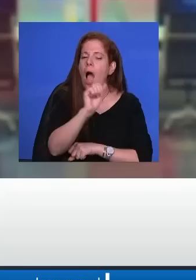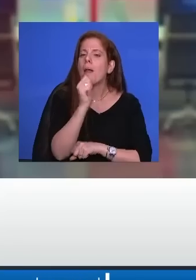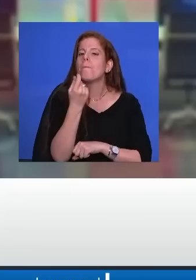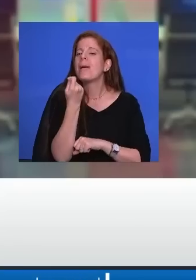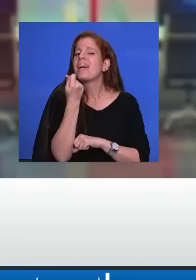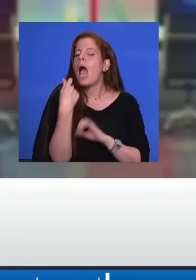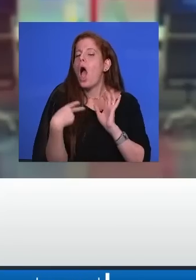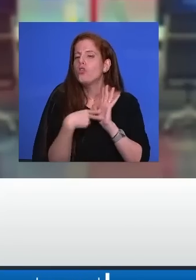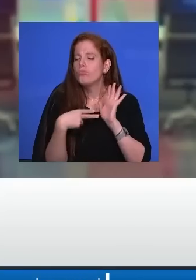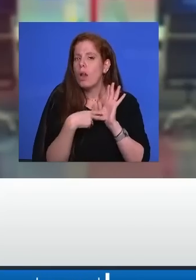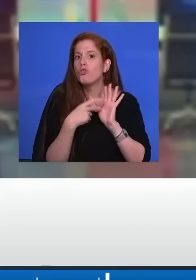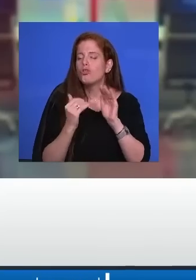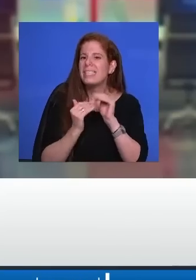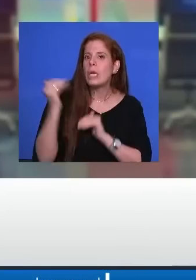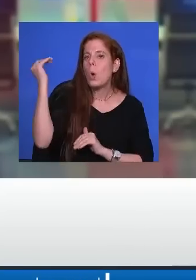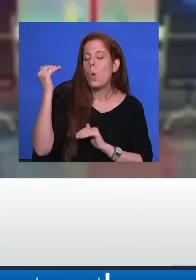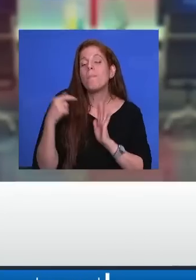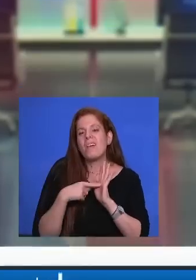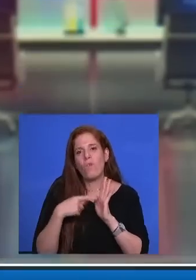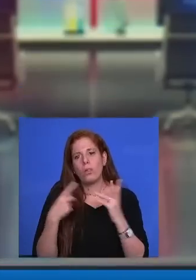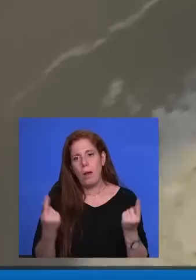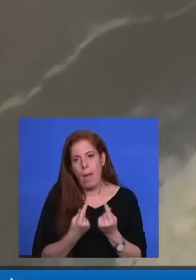אותה מלחמה. בני נביא עם הסיפור הזה.